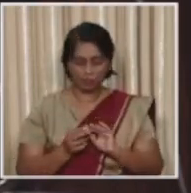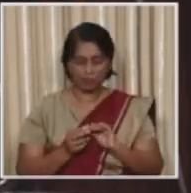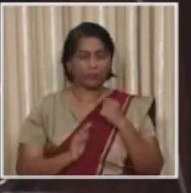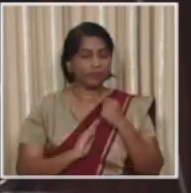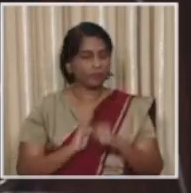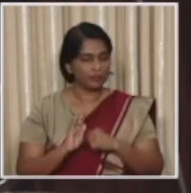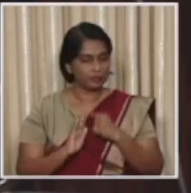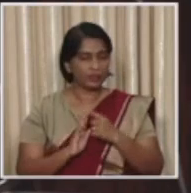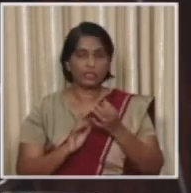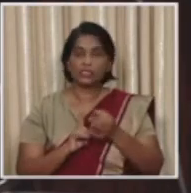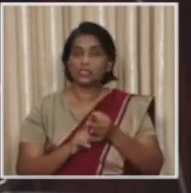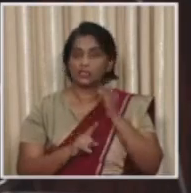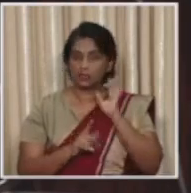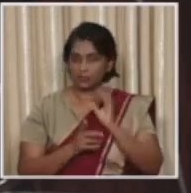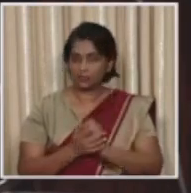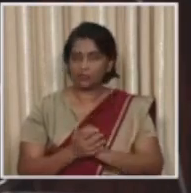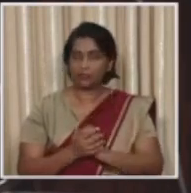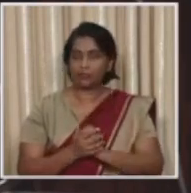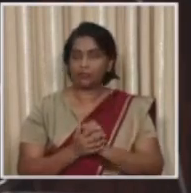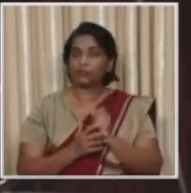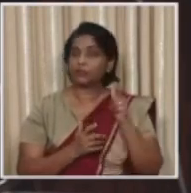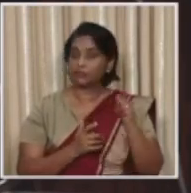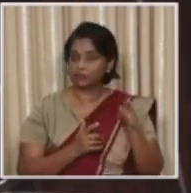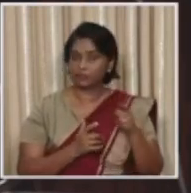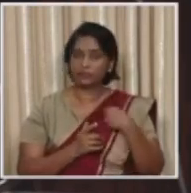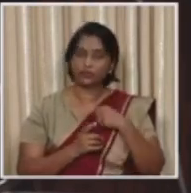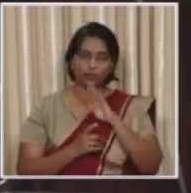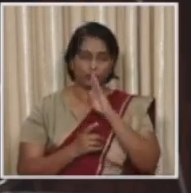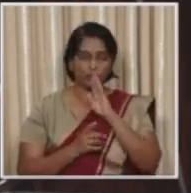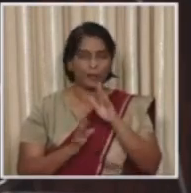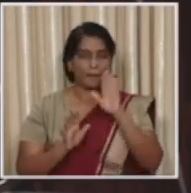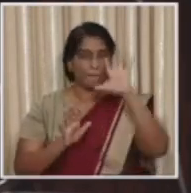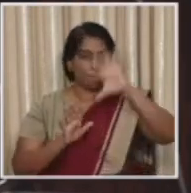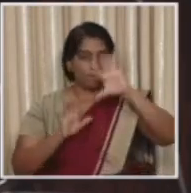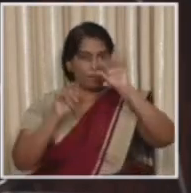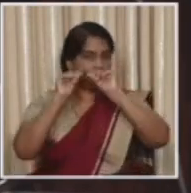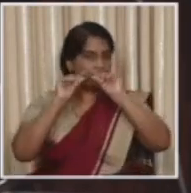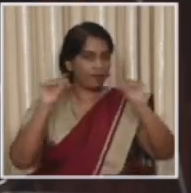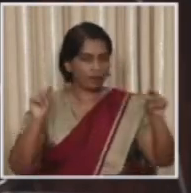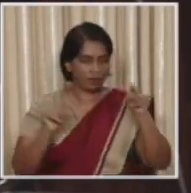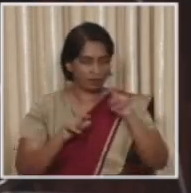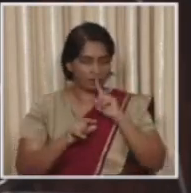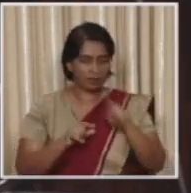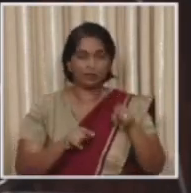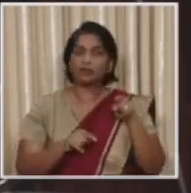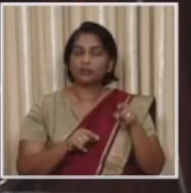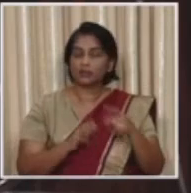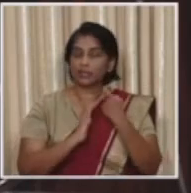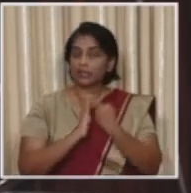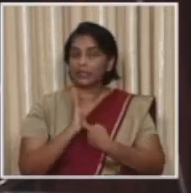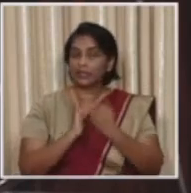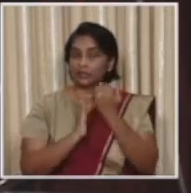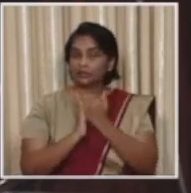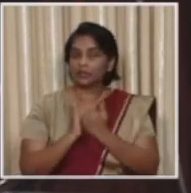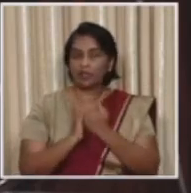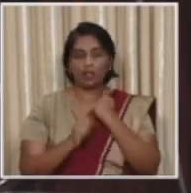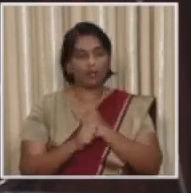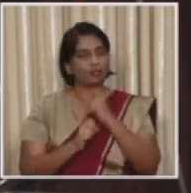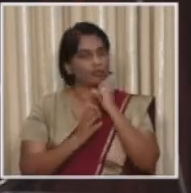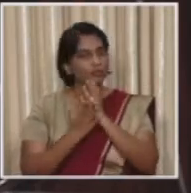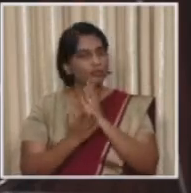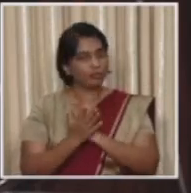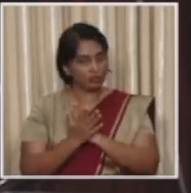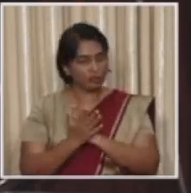රටේ ජනාධිපතිතුමා මේකේ අපි ගත්තොත් පස්සේ නිවගන් දී තිනවා මෙම කොටසේ විවිධ දැනට යටත්ව ආණ්ඩුක්‍රම ව්‍යවස්ථා